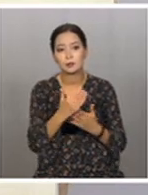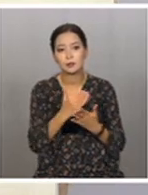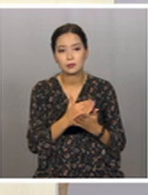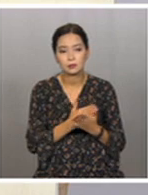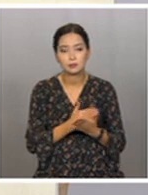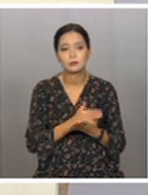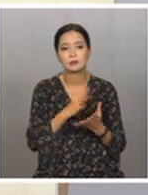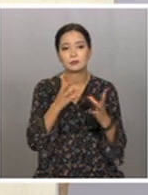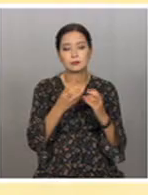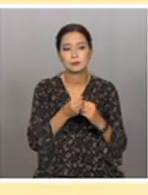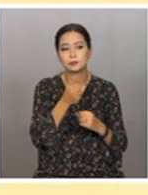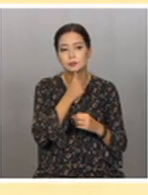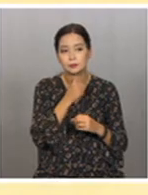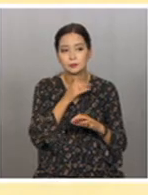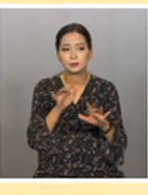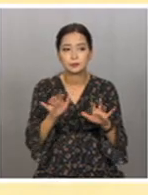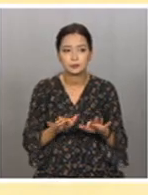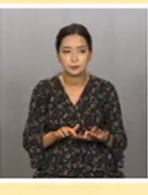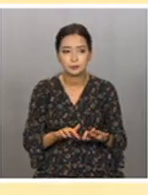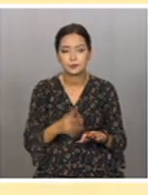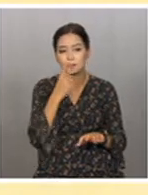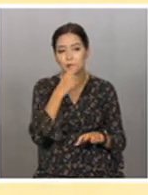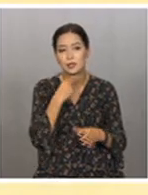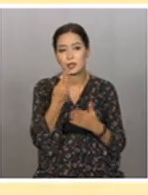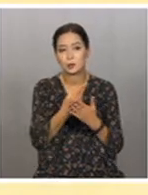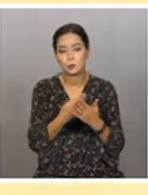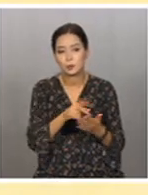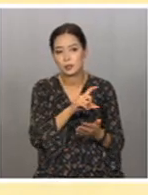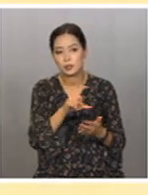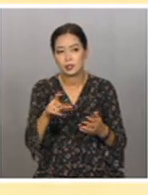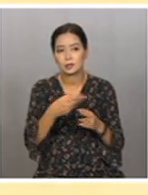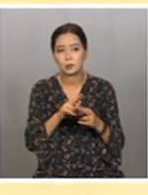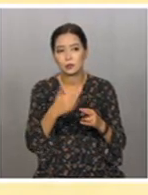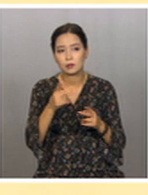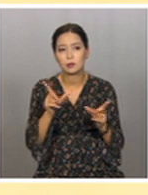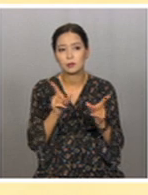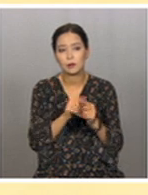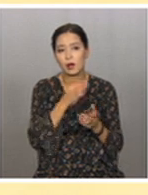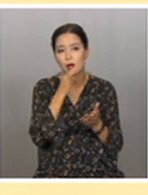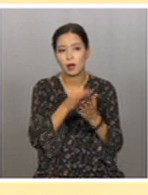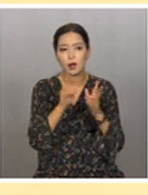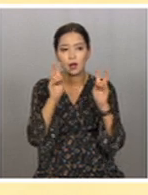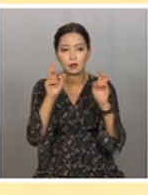атымен сәйкестендіріңіз. Алдарыңызда суреттер берілген, жоғары жағында атаулары берілген.